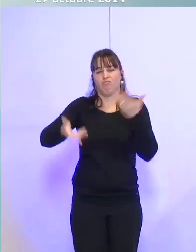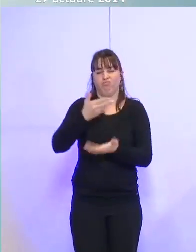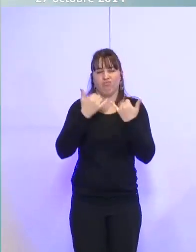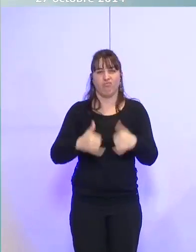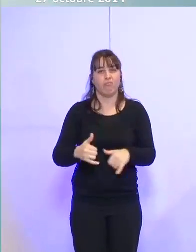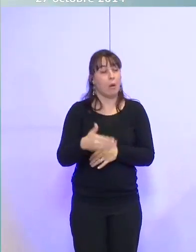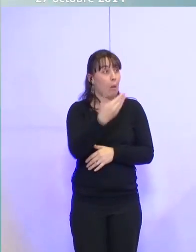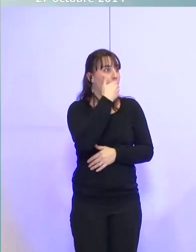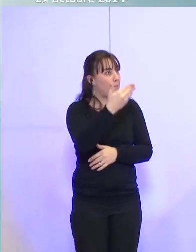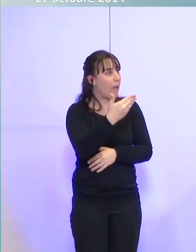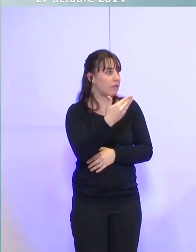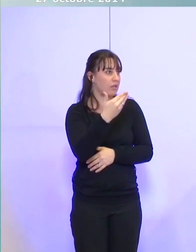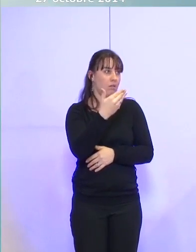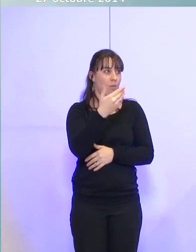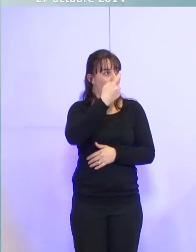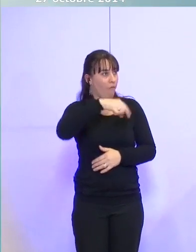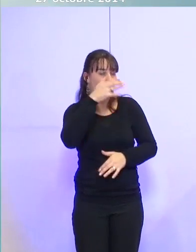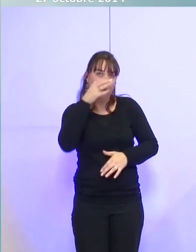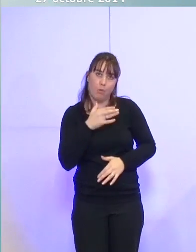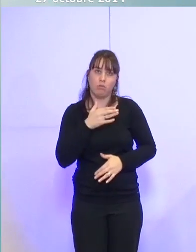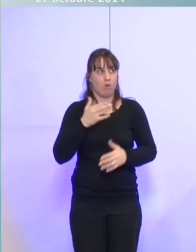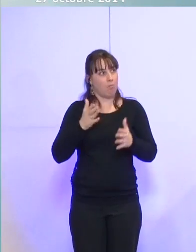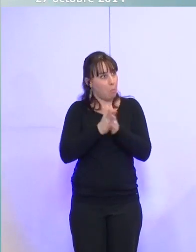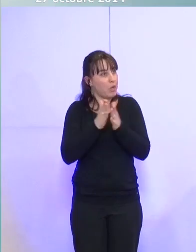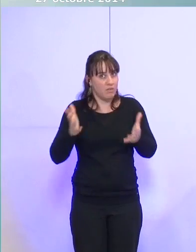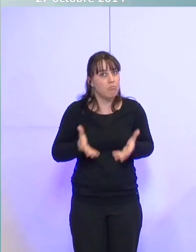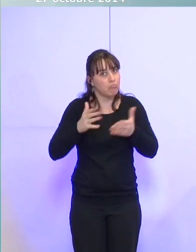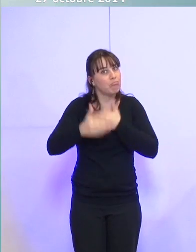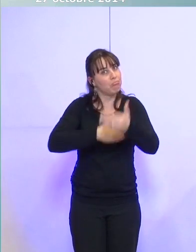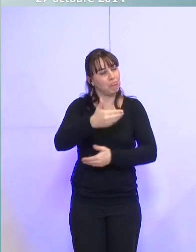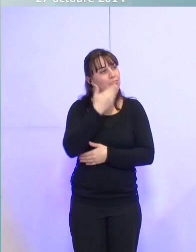de l'intérêt que vous portez à cette démarche.